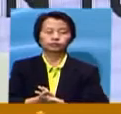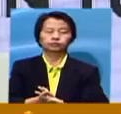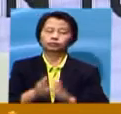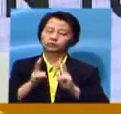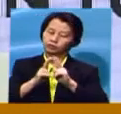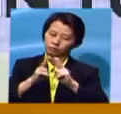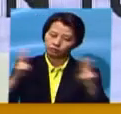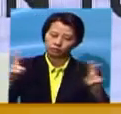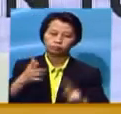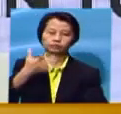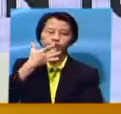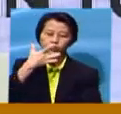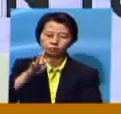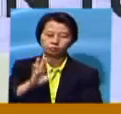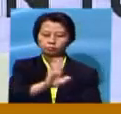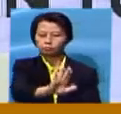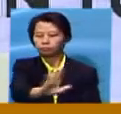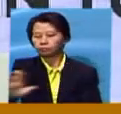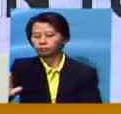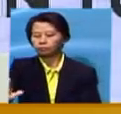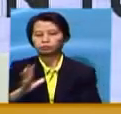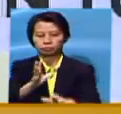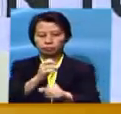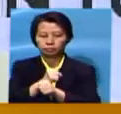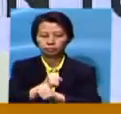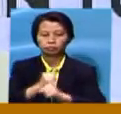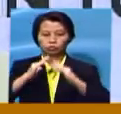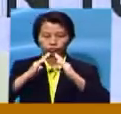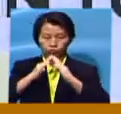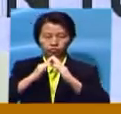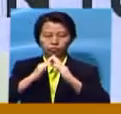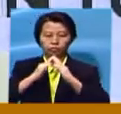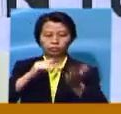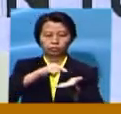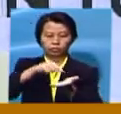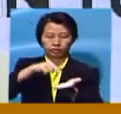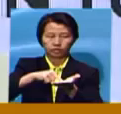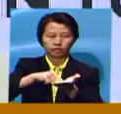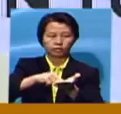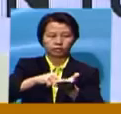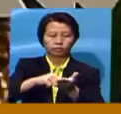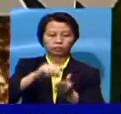beruntunglah mereka yang dapat rumah kediaman